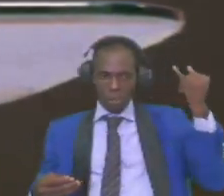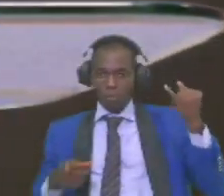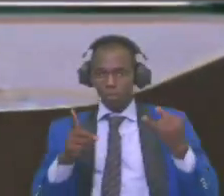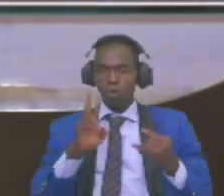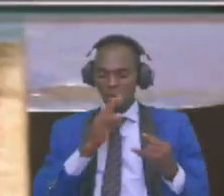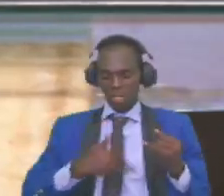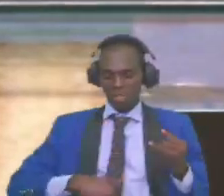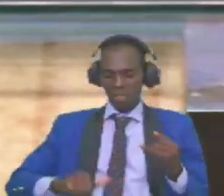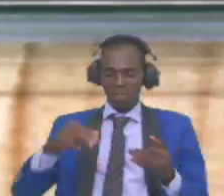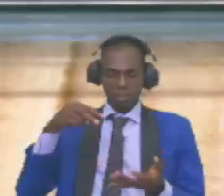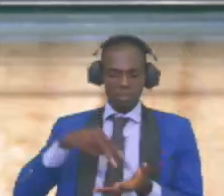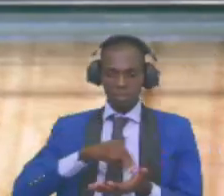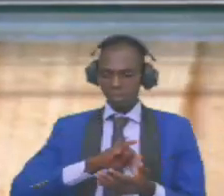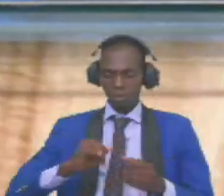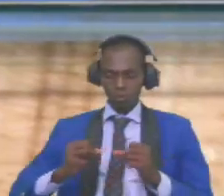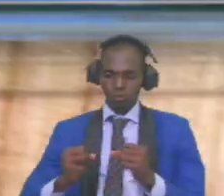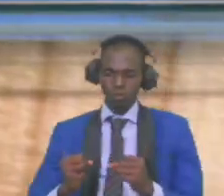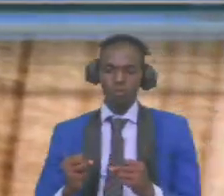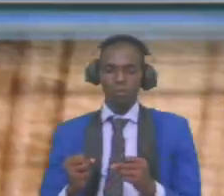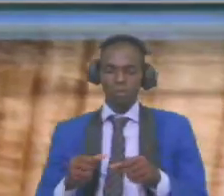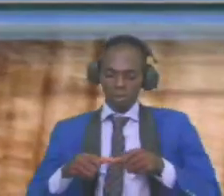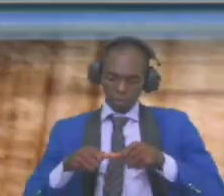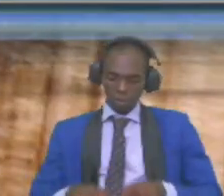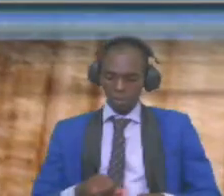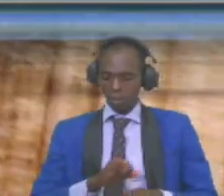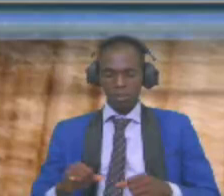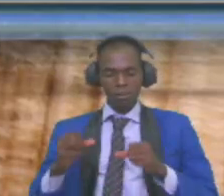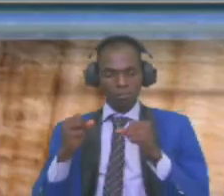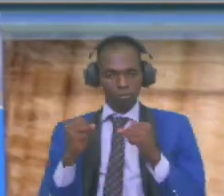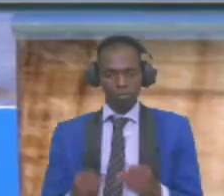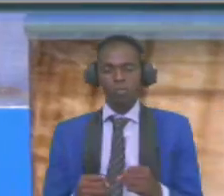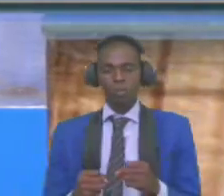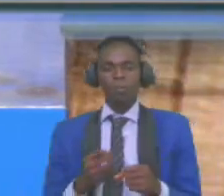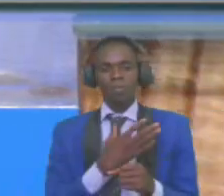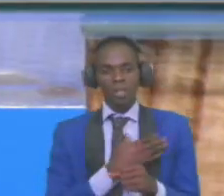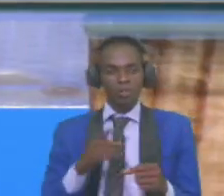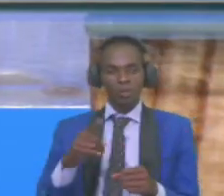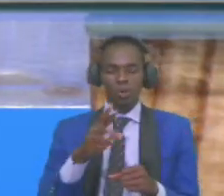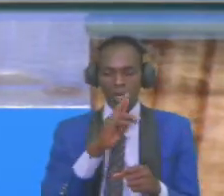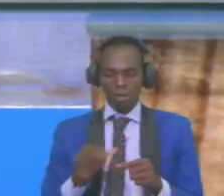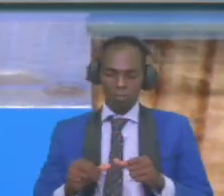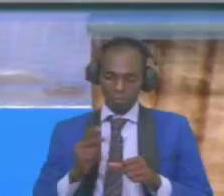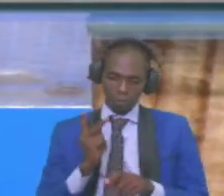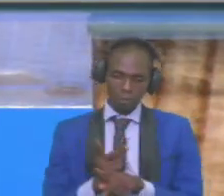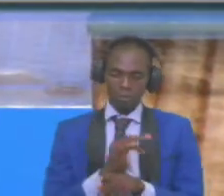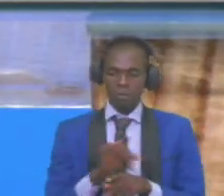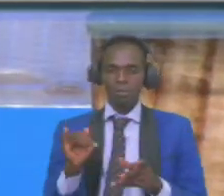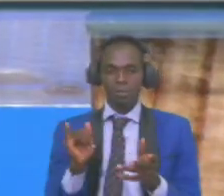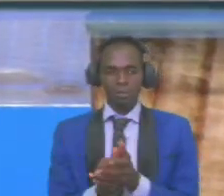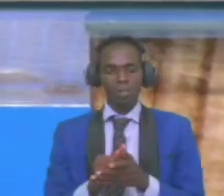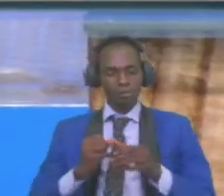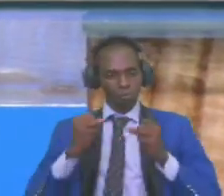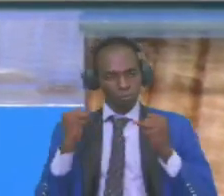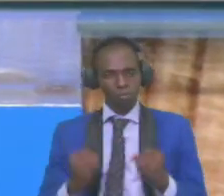demeures ferment tu tiens le ferment alors tu gagnes mais tient la fermeté